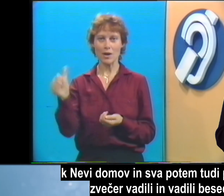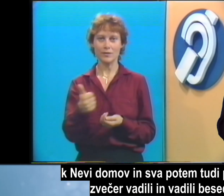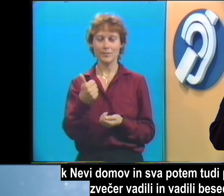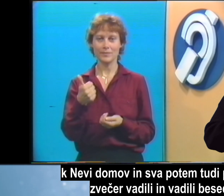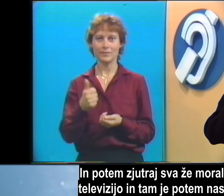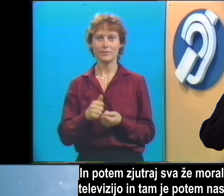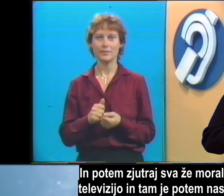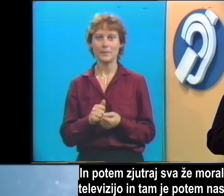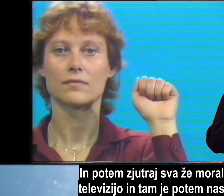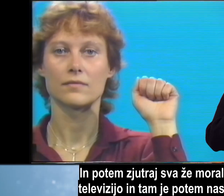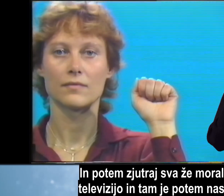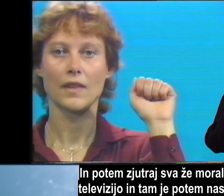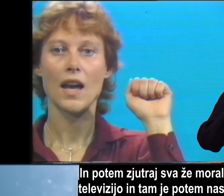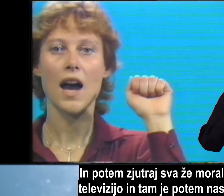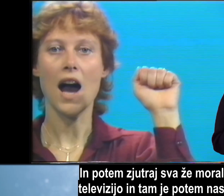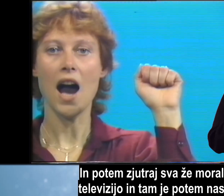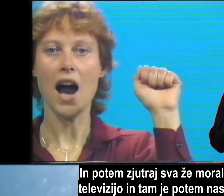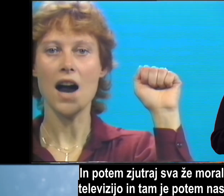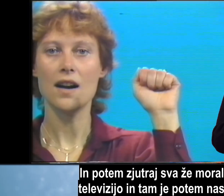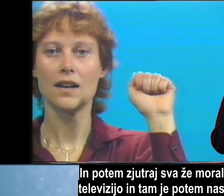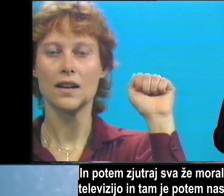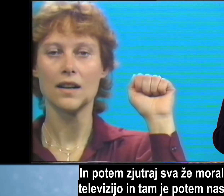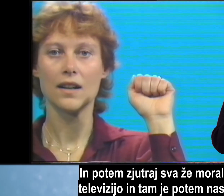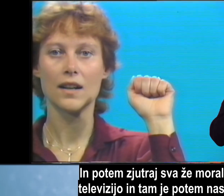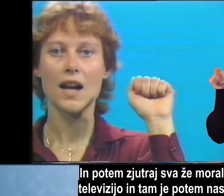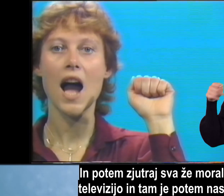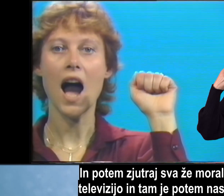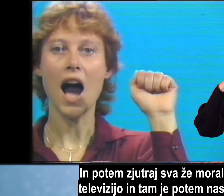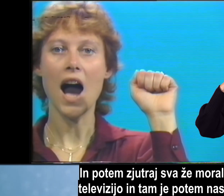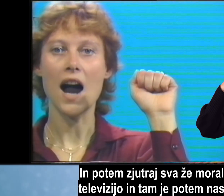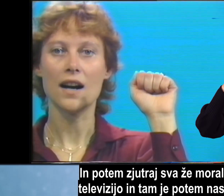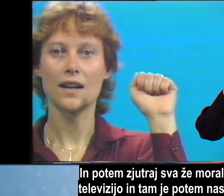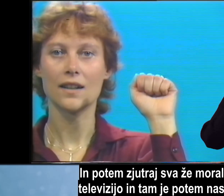besedilo in potem zjutraj sva že mogla iti na televizijo in tam je potem